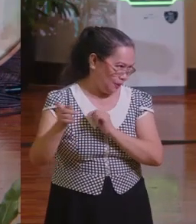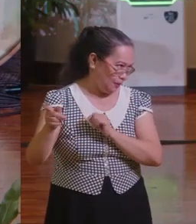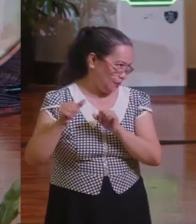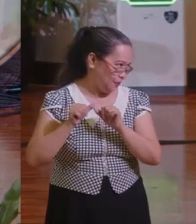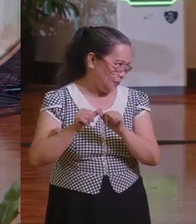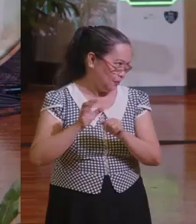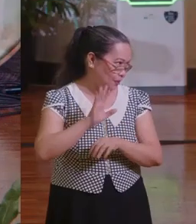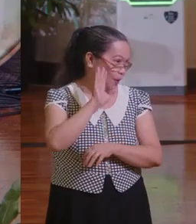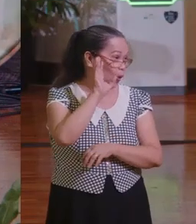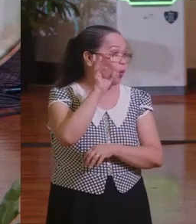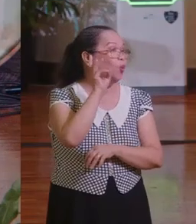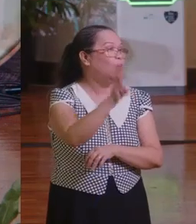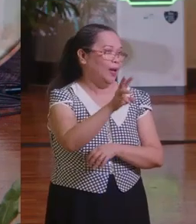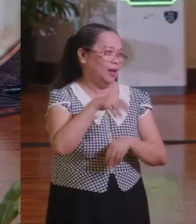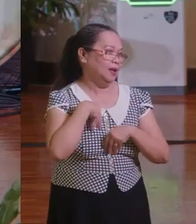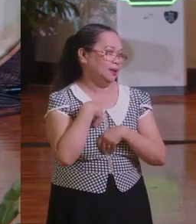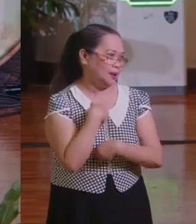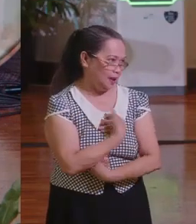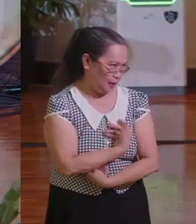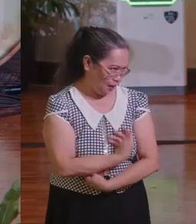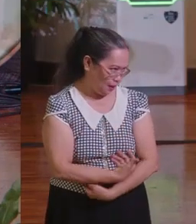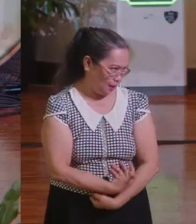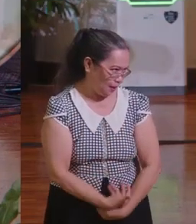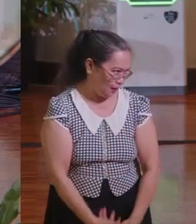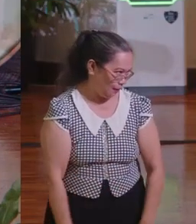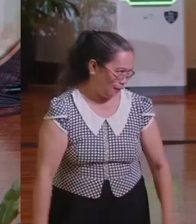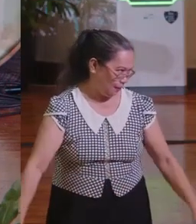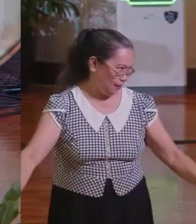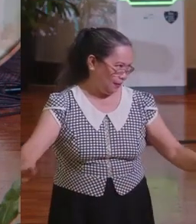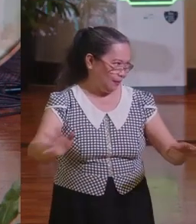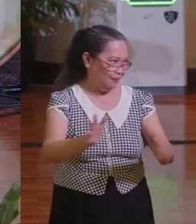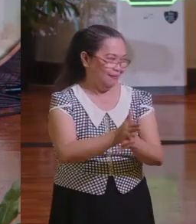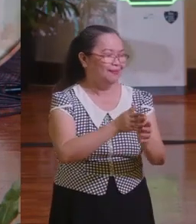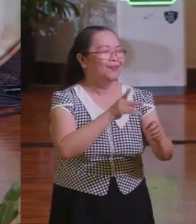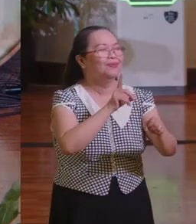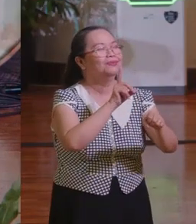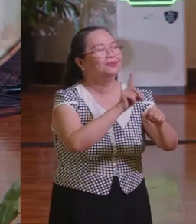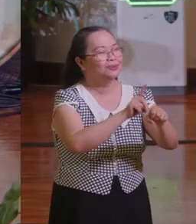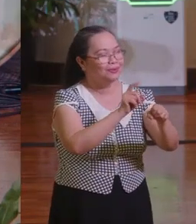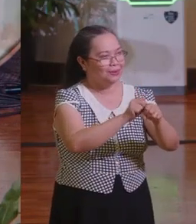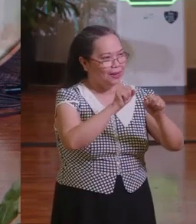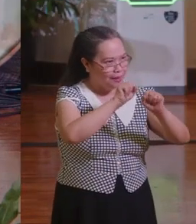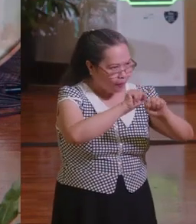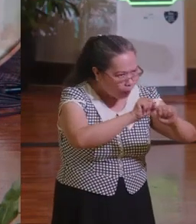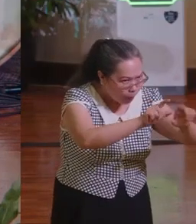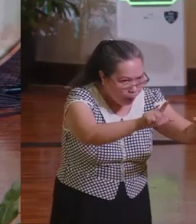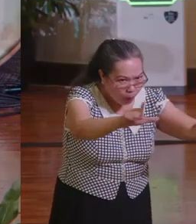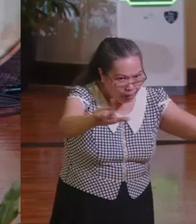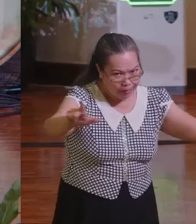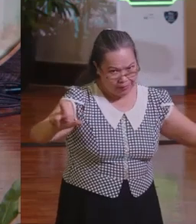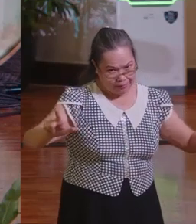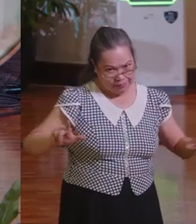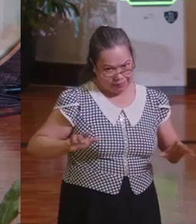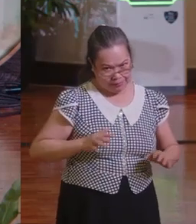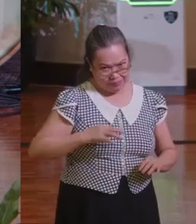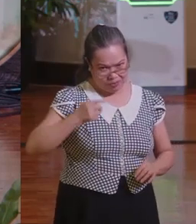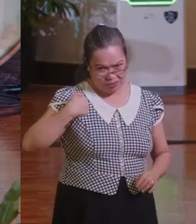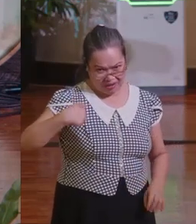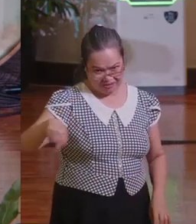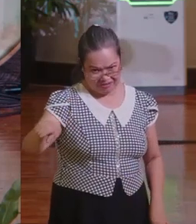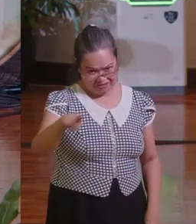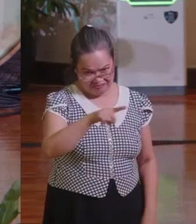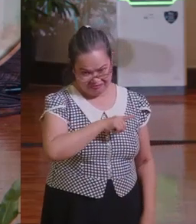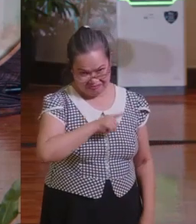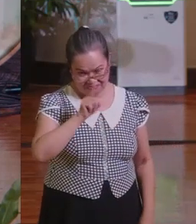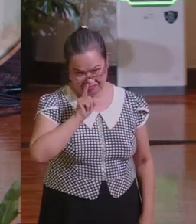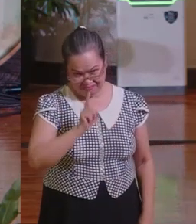Mga kapatid, kaya yung duty na yan, ibinibigay sa lahat ng mananampalataya. No? Ang